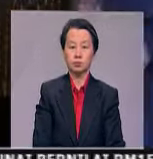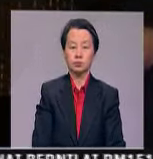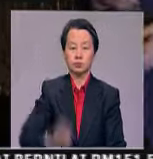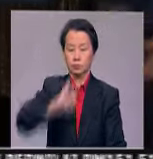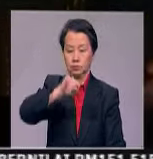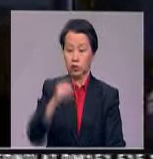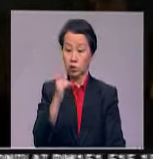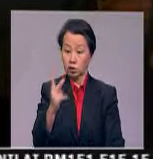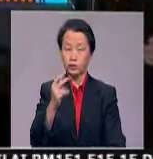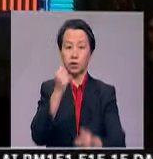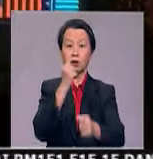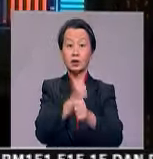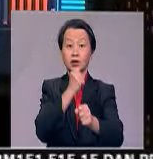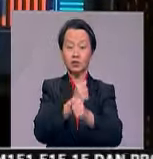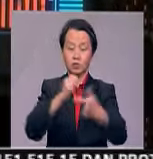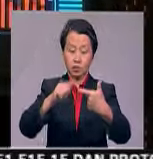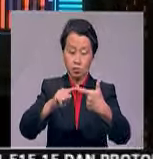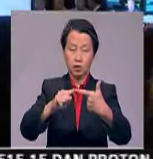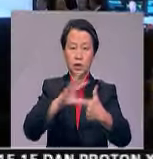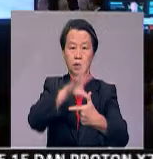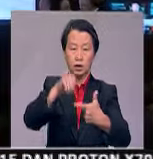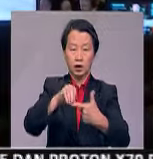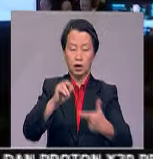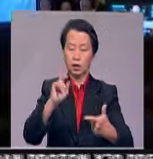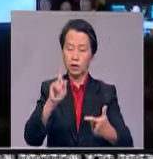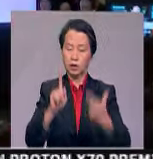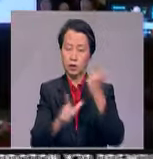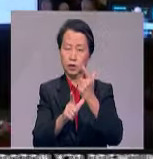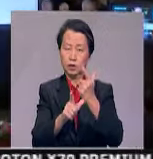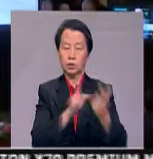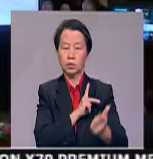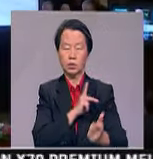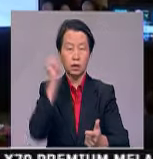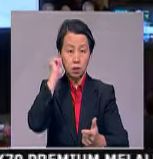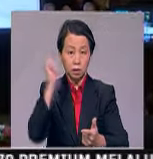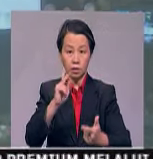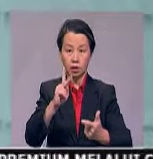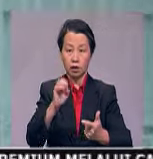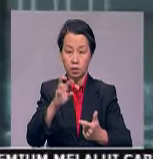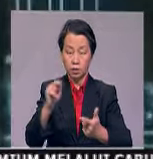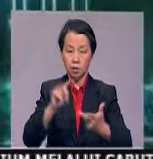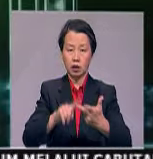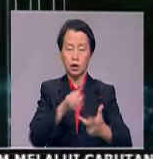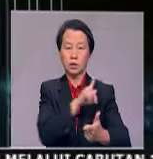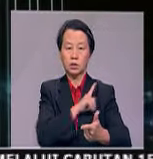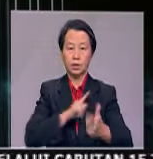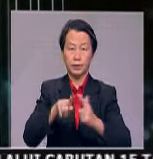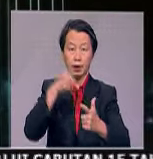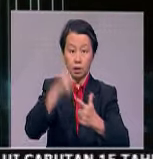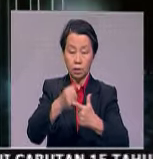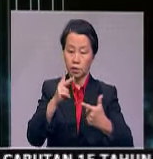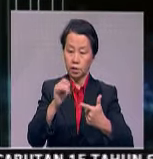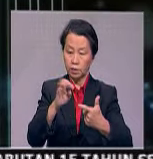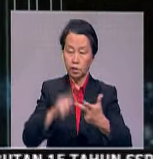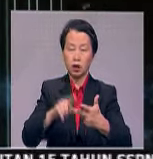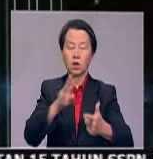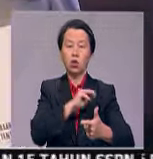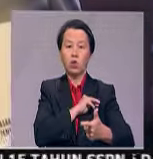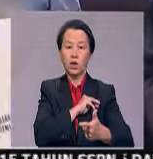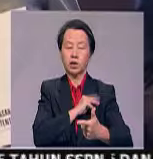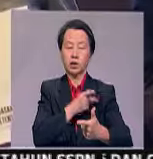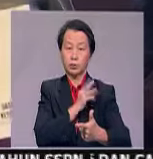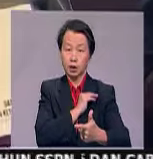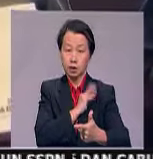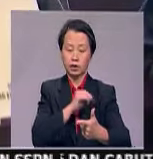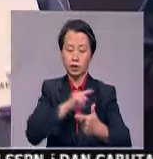Jawatan kuasa kerja tersebut akan dianggotai timbalan Ketua Setiausaha KDN, Ketua Pengarah Agensi KDN, Wakil Kementerian dan